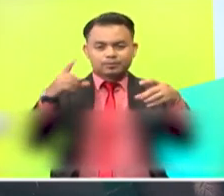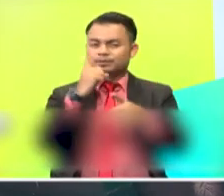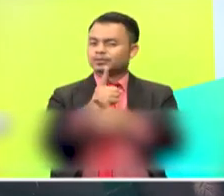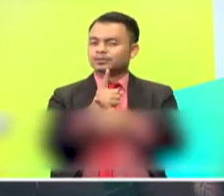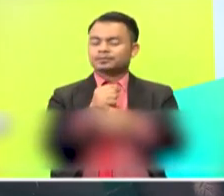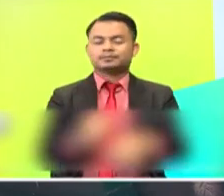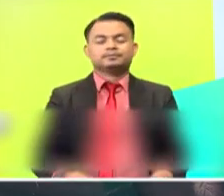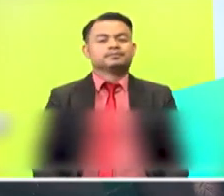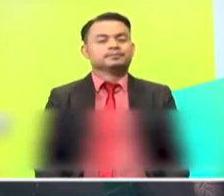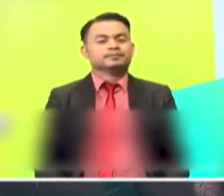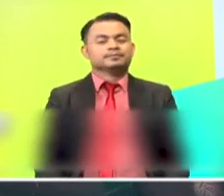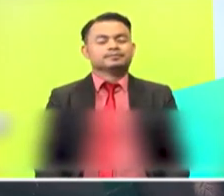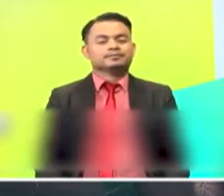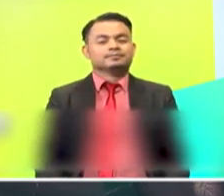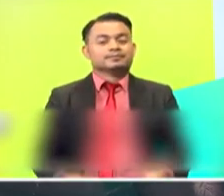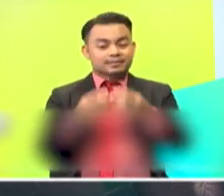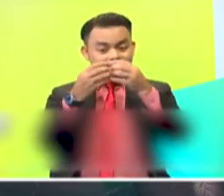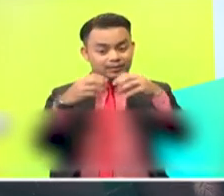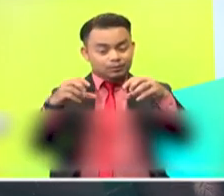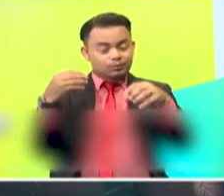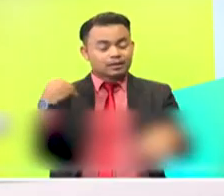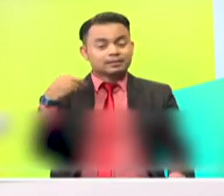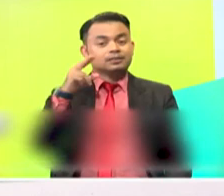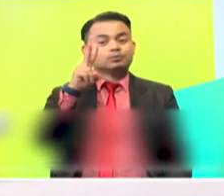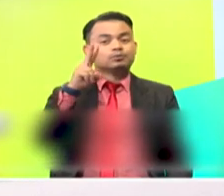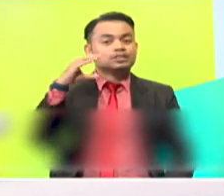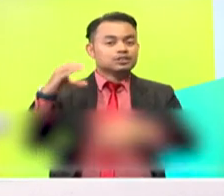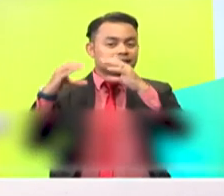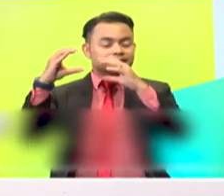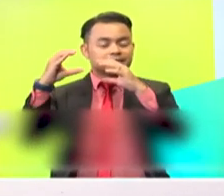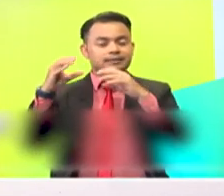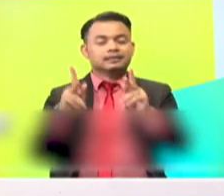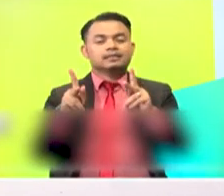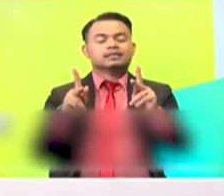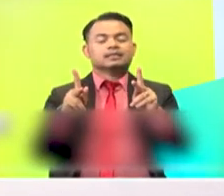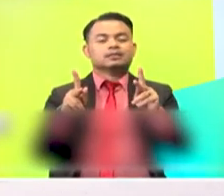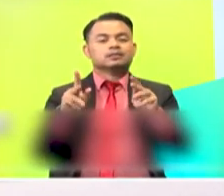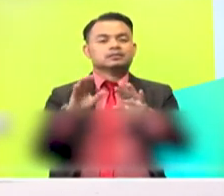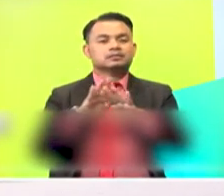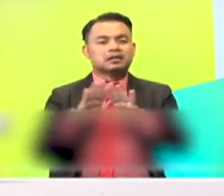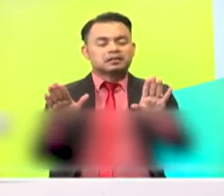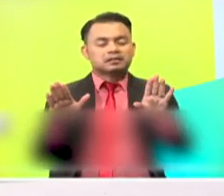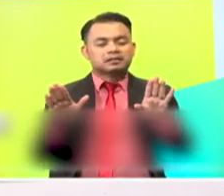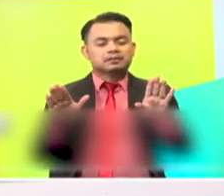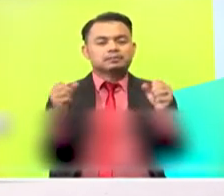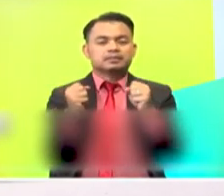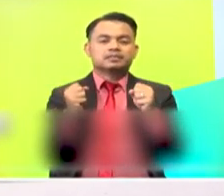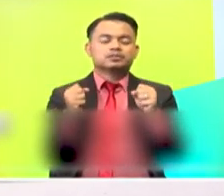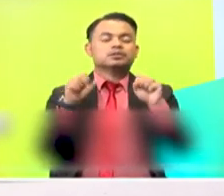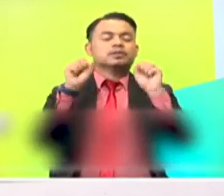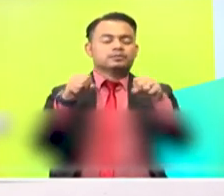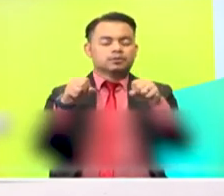ahxello ada dua cara penyimpanan kalau di rumah kita tak ada peti sejuk itu boleh Letakkan diri Hai di